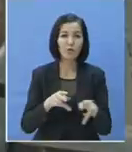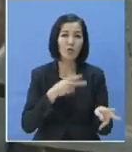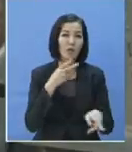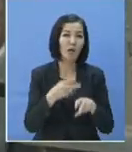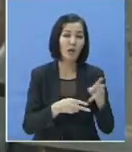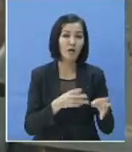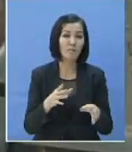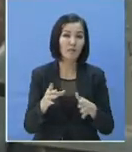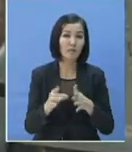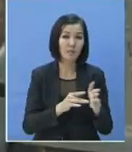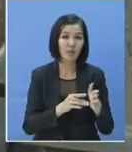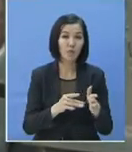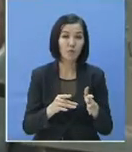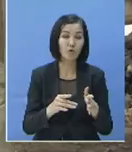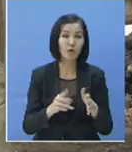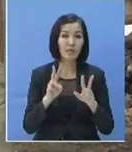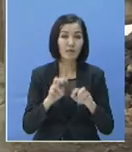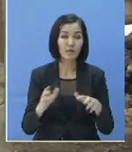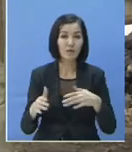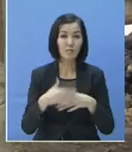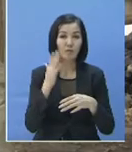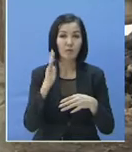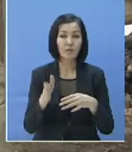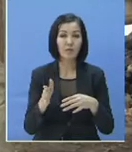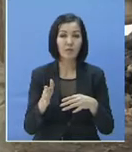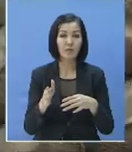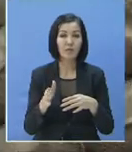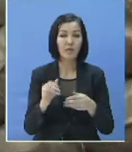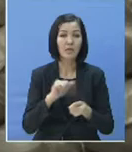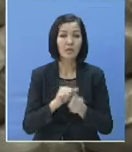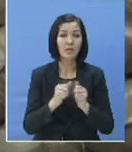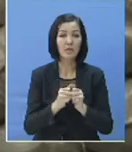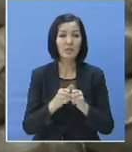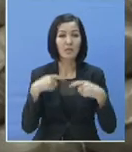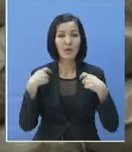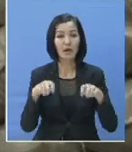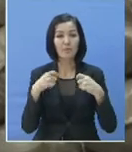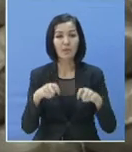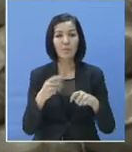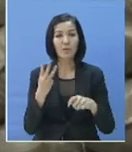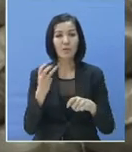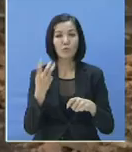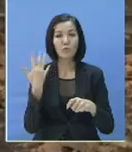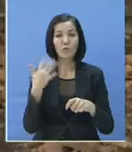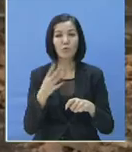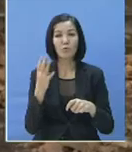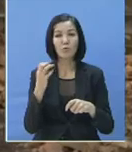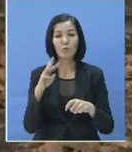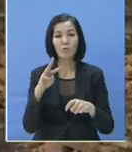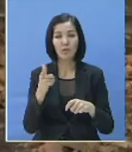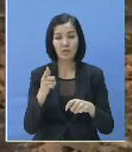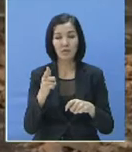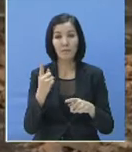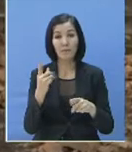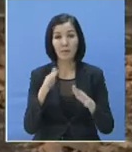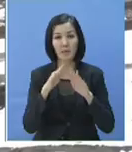түскен жағдайда ғана шара қолданатындарын айтып отыр. Ал қара алтынды қаптап сататындардың бағасы 350-де 400 теңгенің